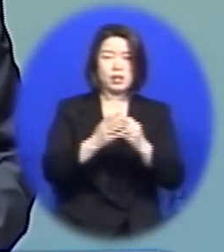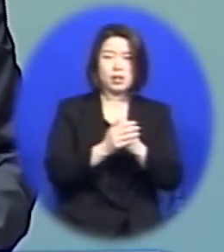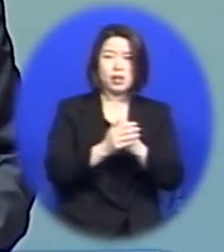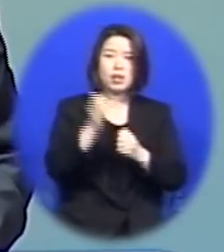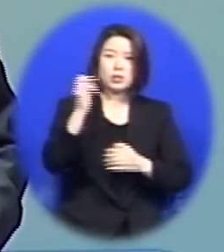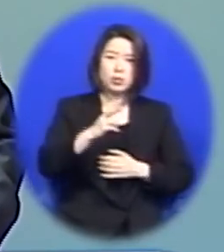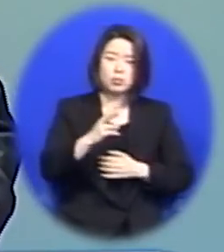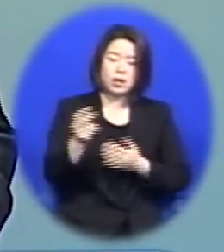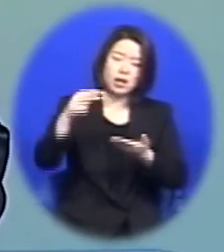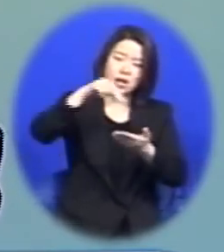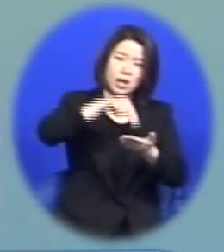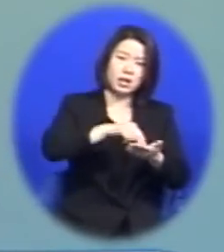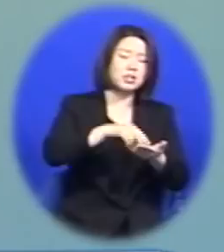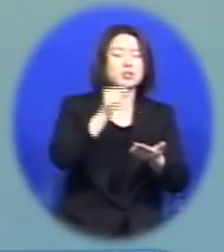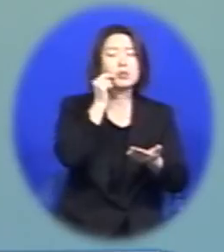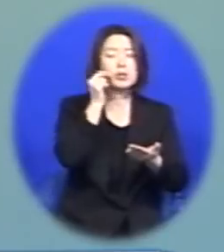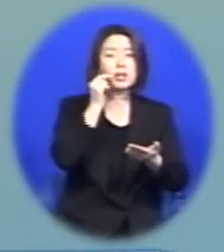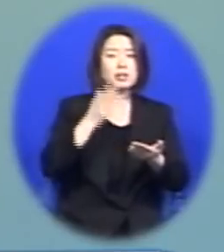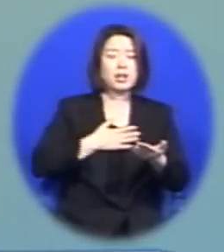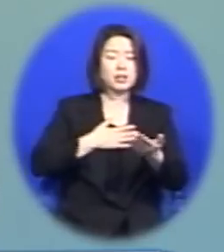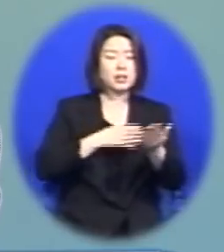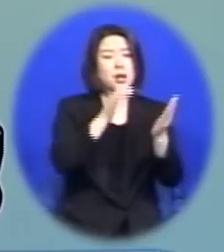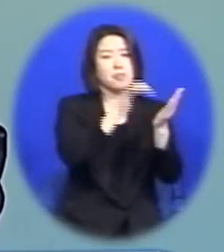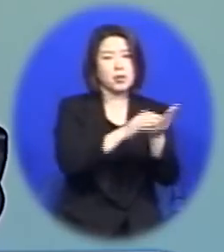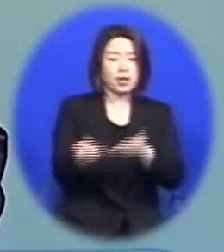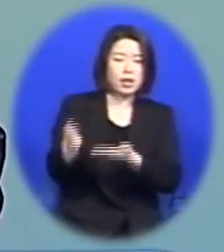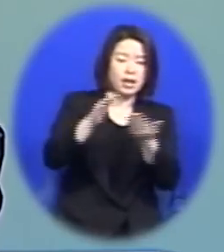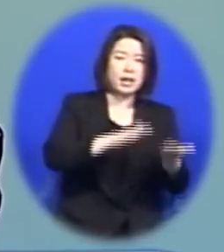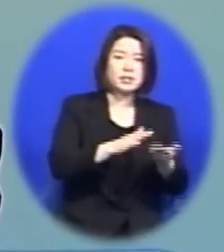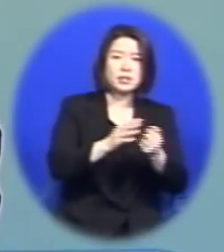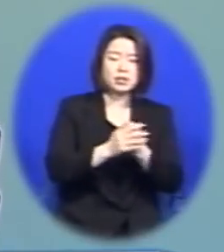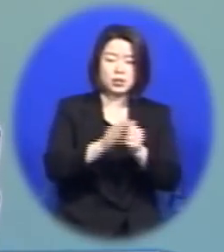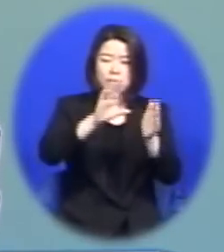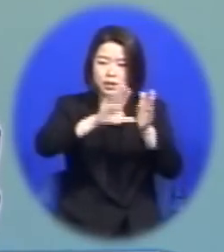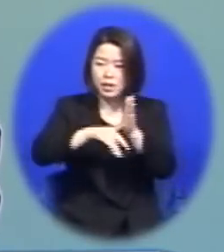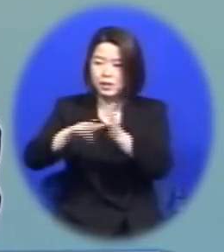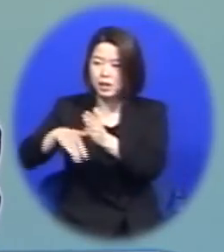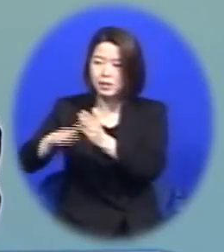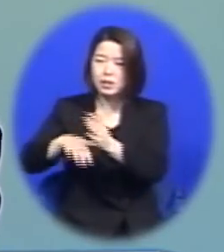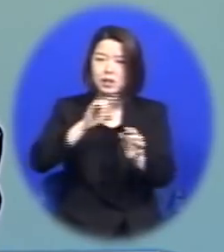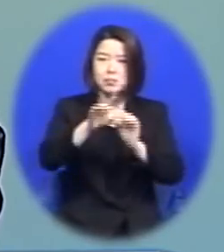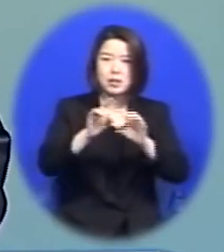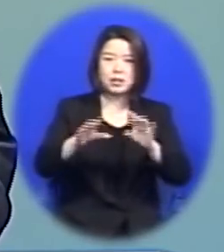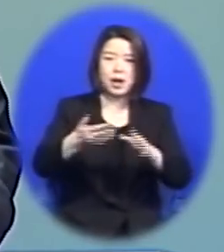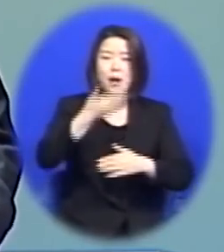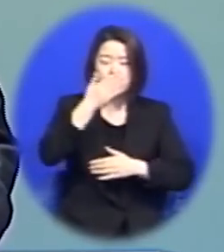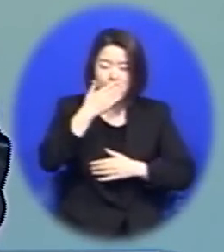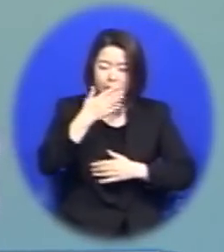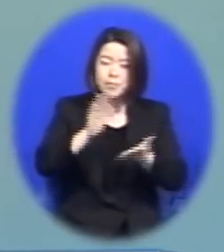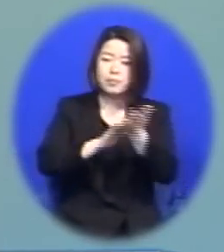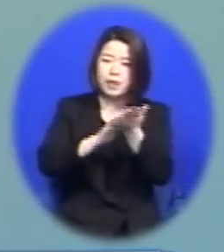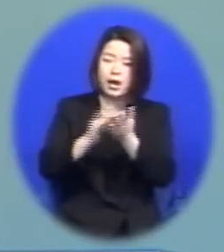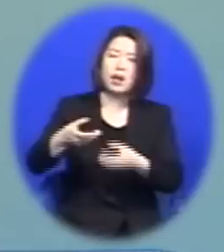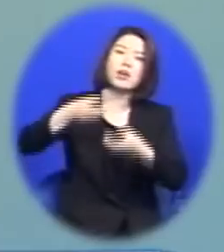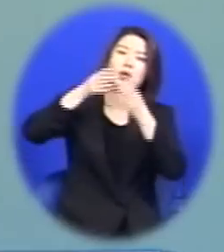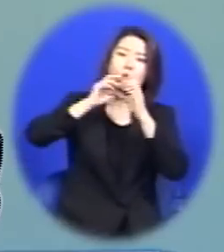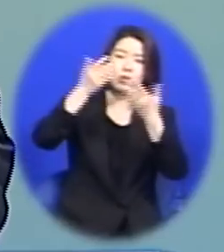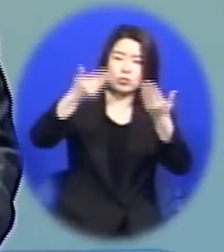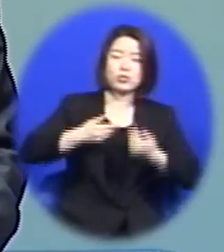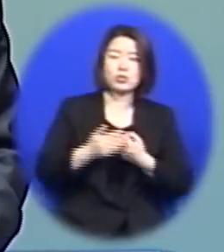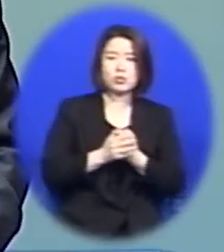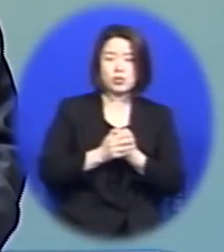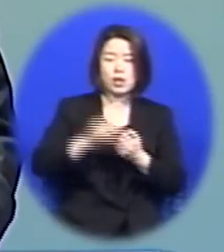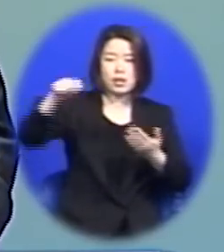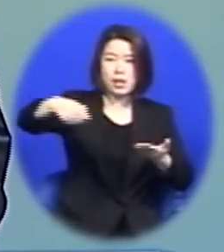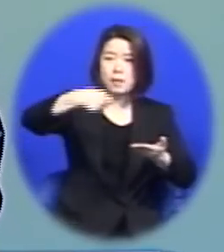벽에 기대어 앉혀놓고 때마다 정성껏 달인 보약과 밥을 먹 이셨습니다 그리고 내 입에 박수를 떠 넣으실 때